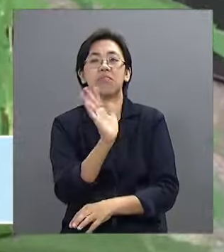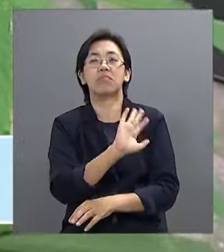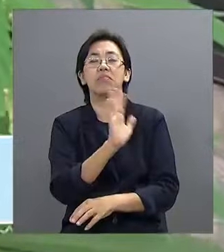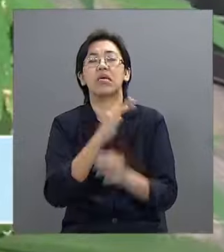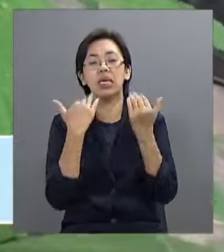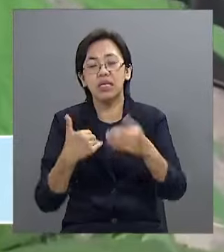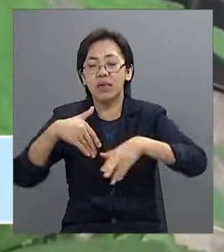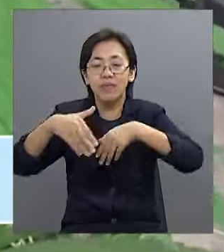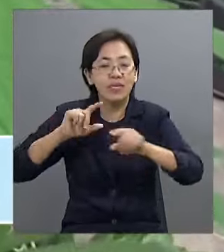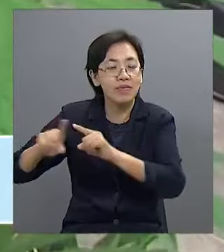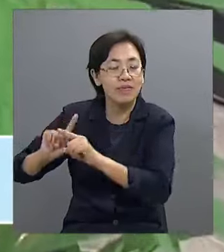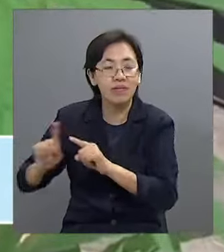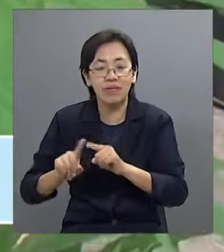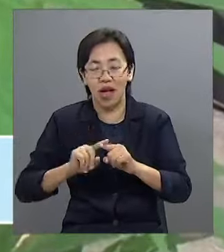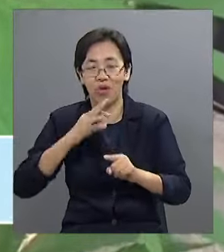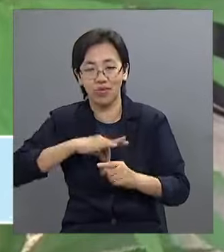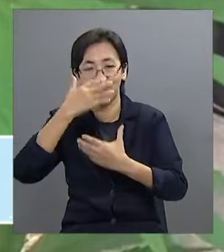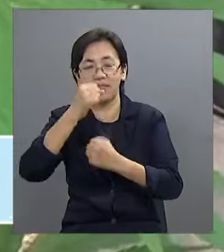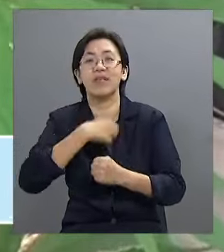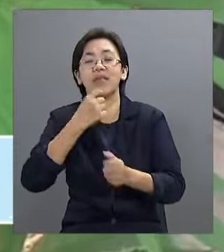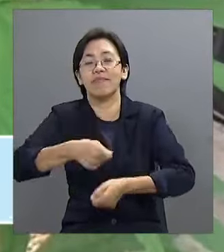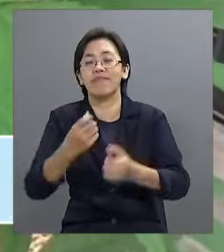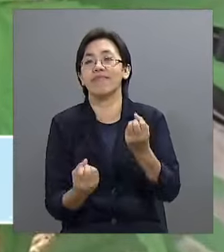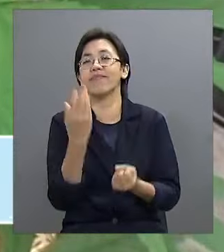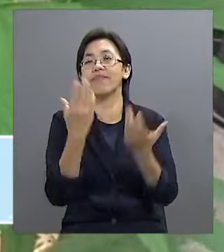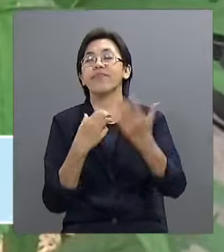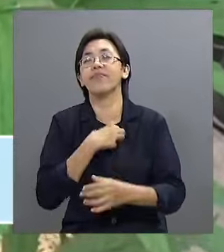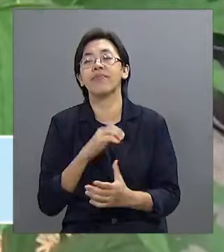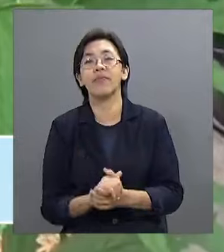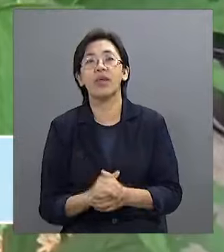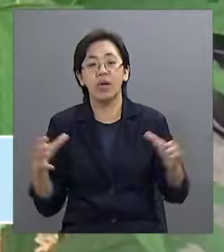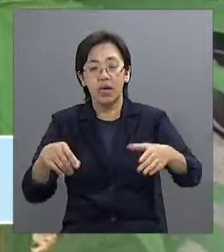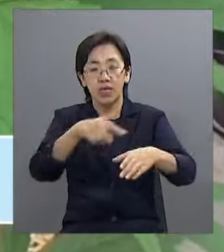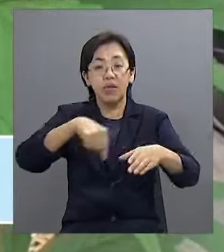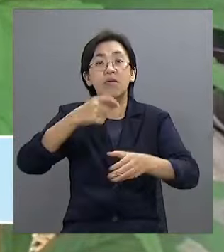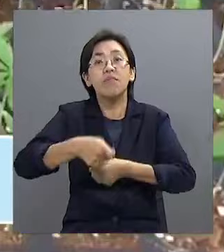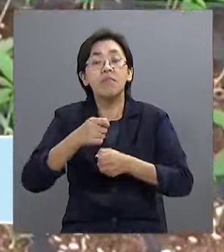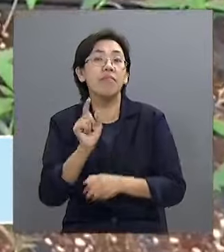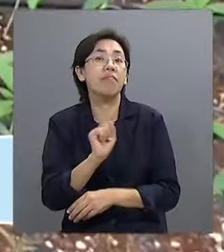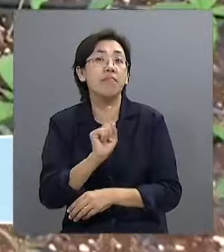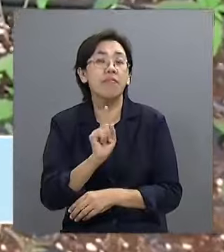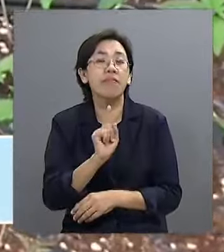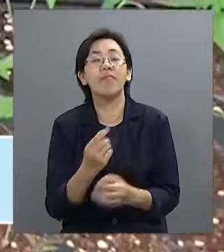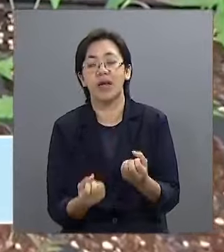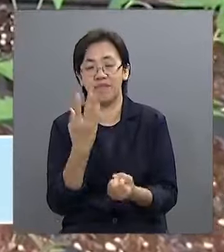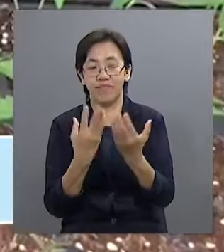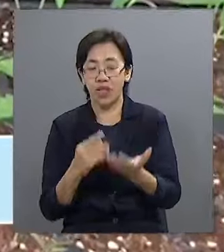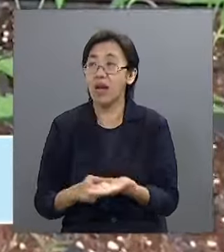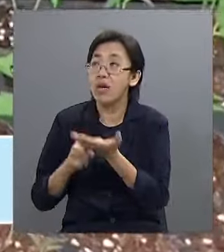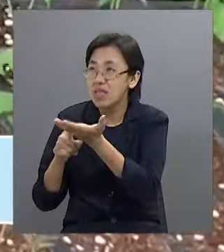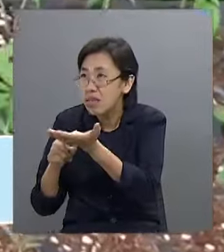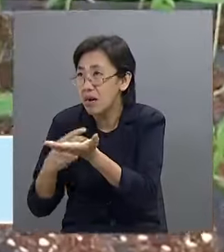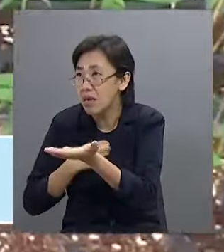ชมเช่นเดียวกับวิสาหกิจชุมชนแห่งนี้ครับซึ่งมันรวมตัวกันวิสาหกิจแสดงว่าขออย่างถูกต้องนะครับคือต้องขอกับทางกรมการแพทย์เนี่ยก็ถึง